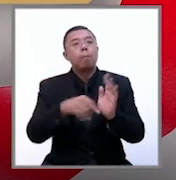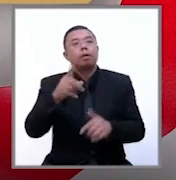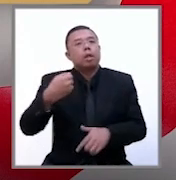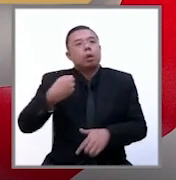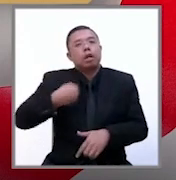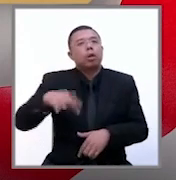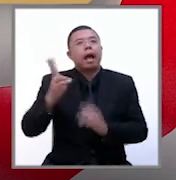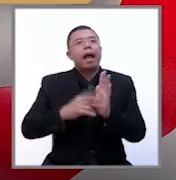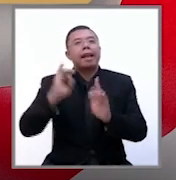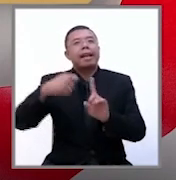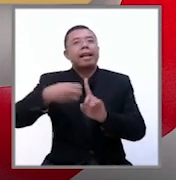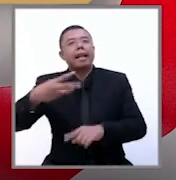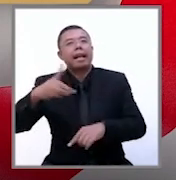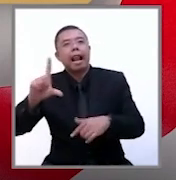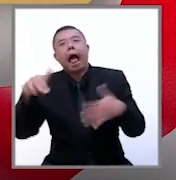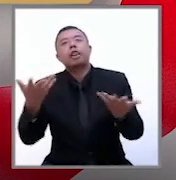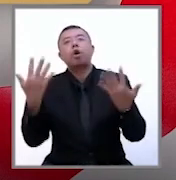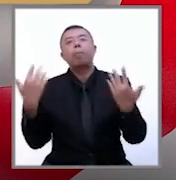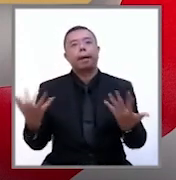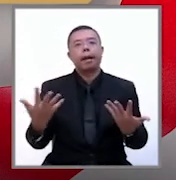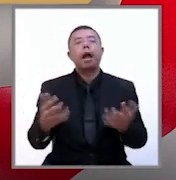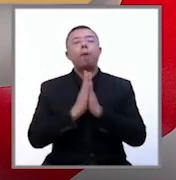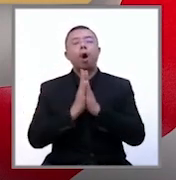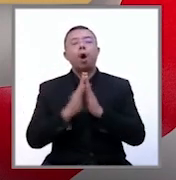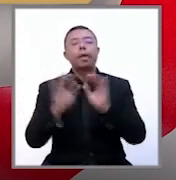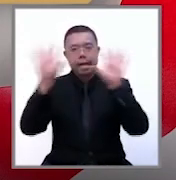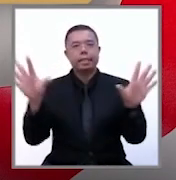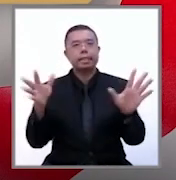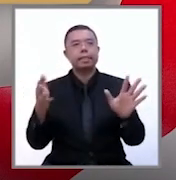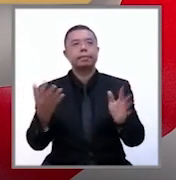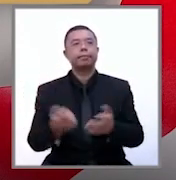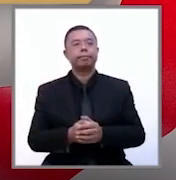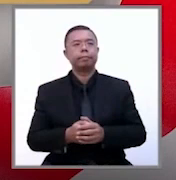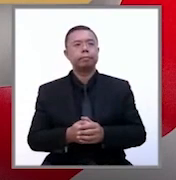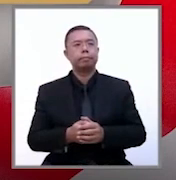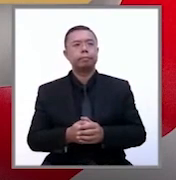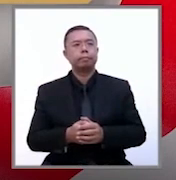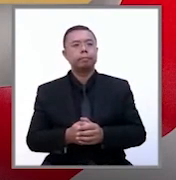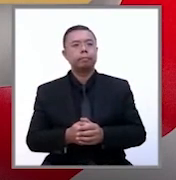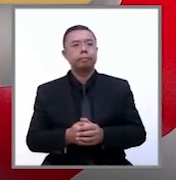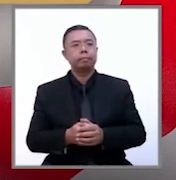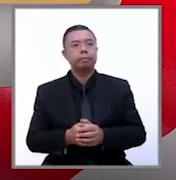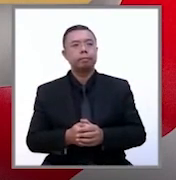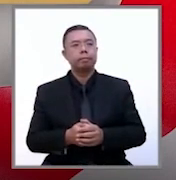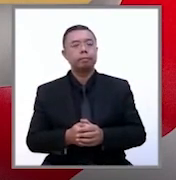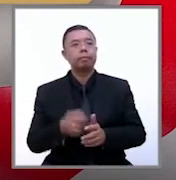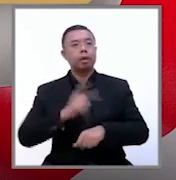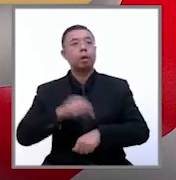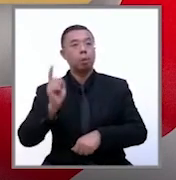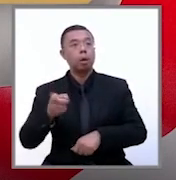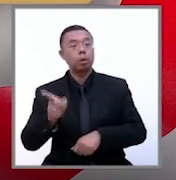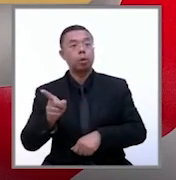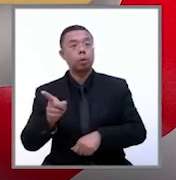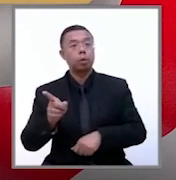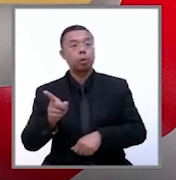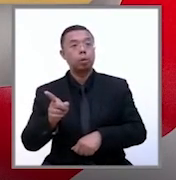nikel atau gimana mohon dijelaskan Masih Ada Waktu Pak Gibran apakah